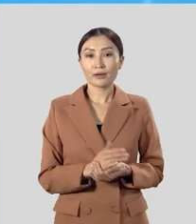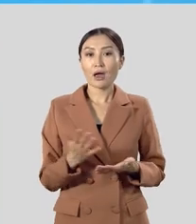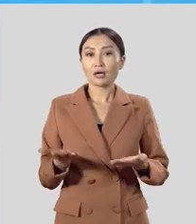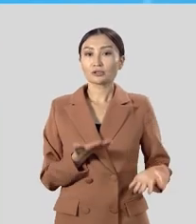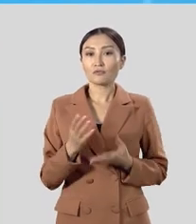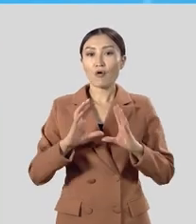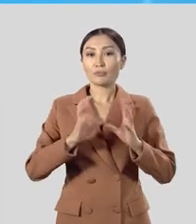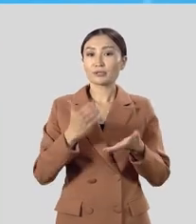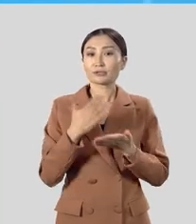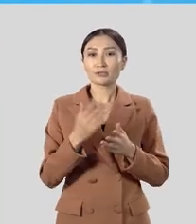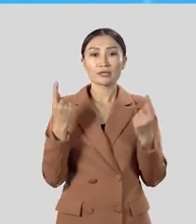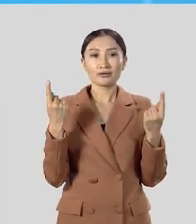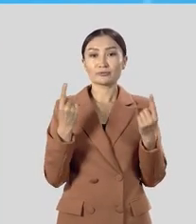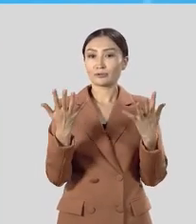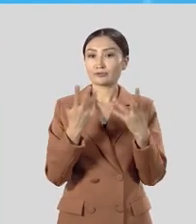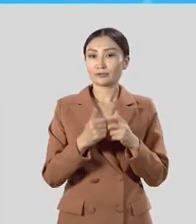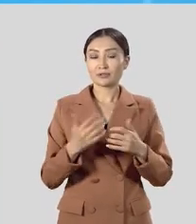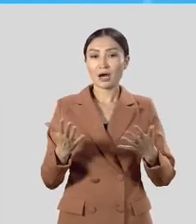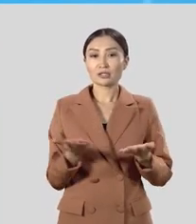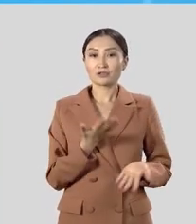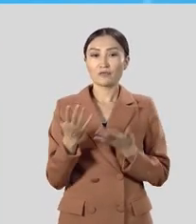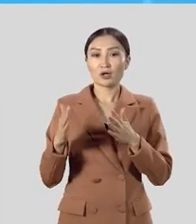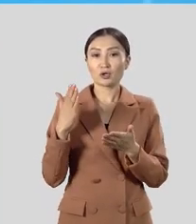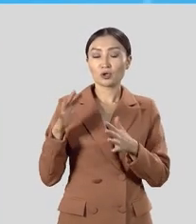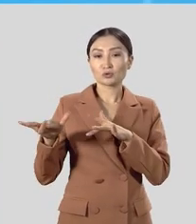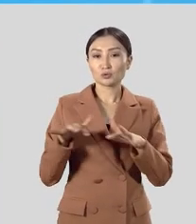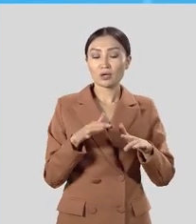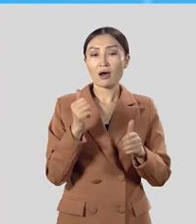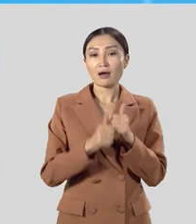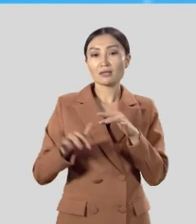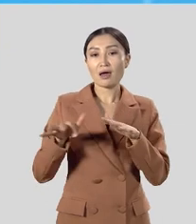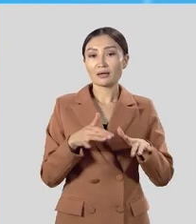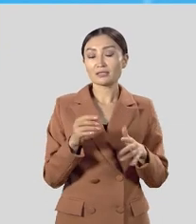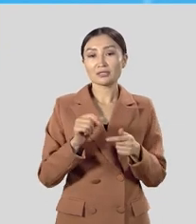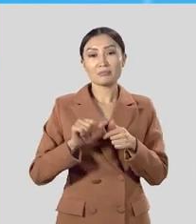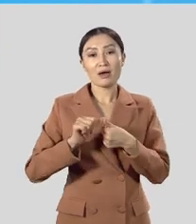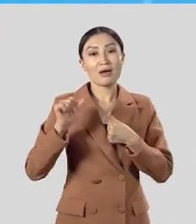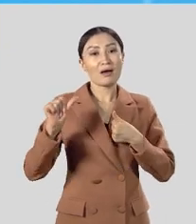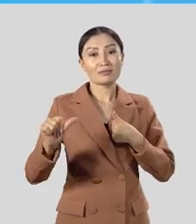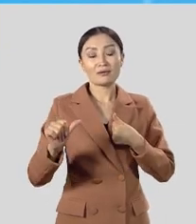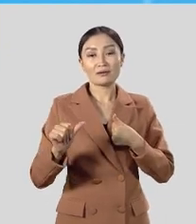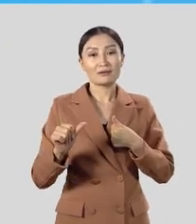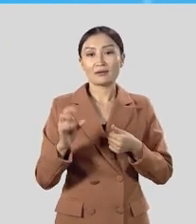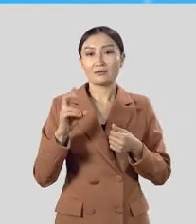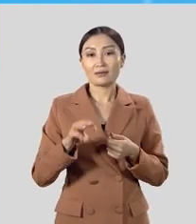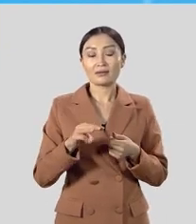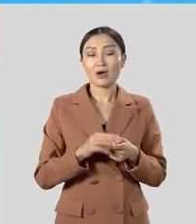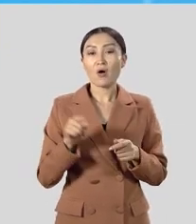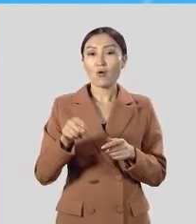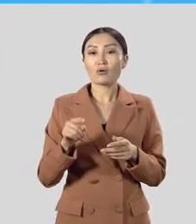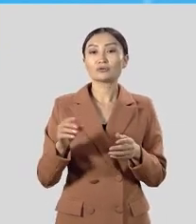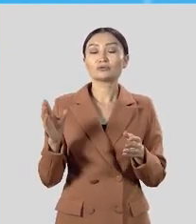Живой мир состоит из огромного количества живых существ. Каждый организм не является изолированной системой.